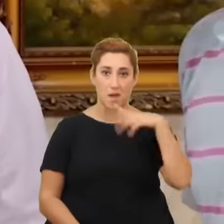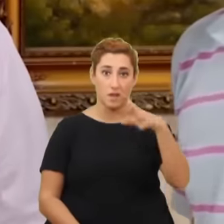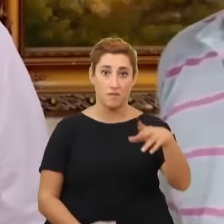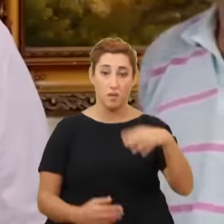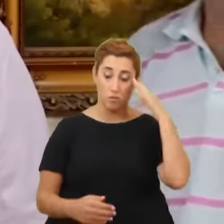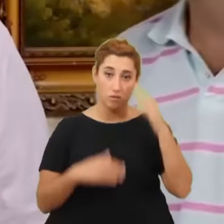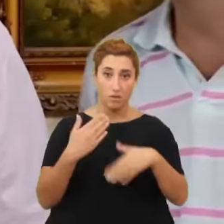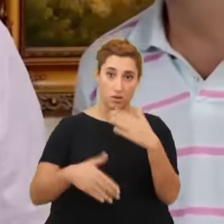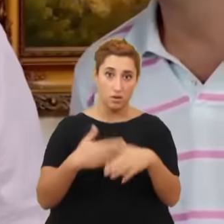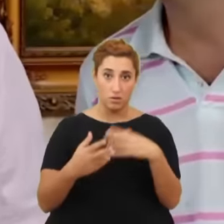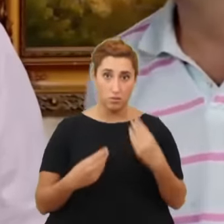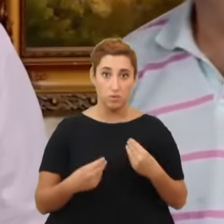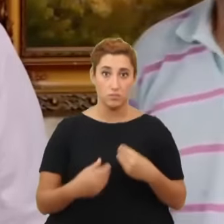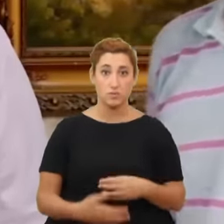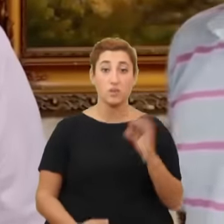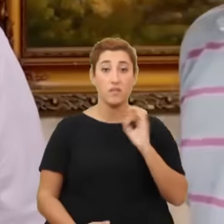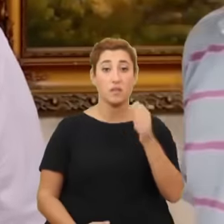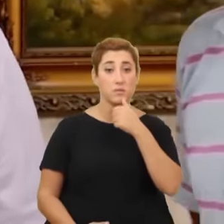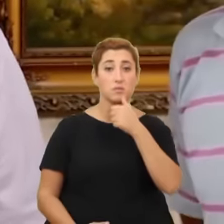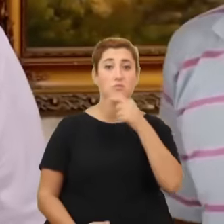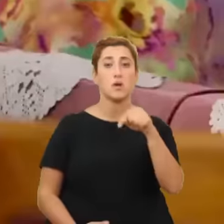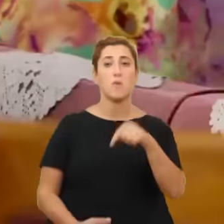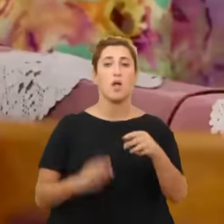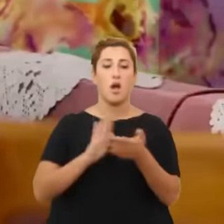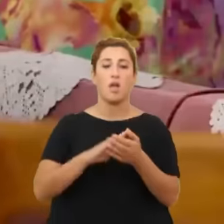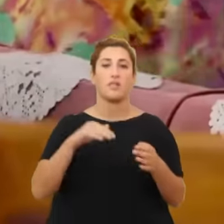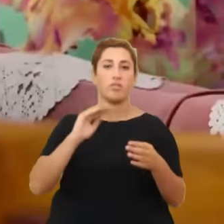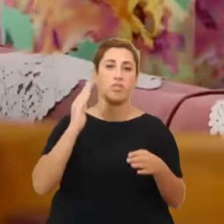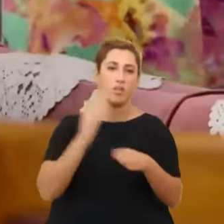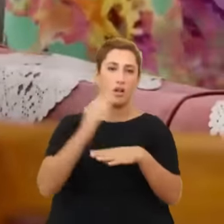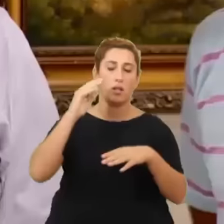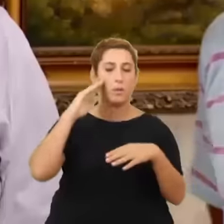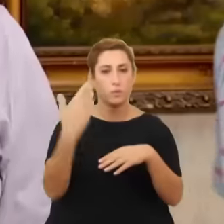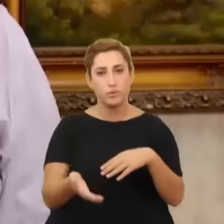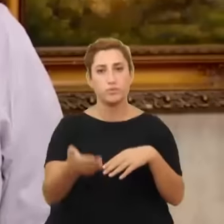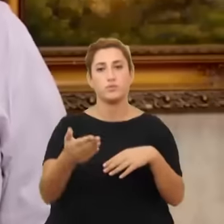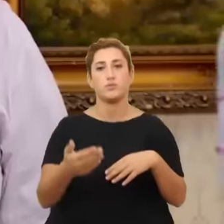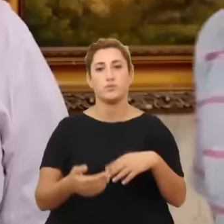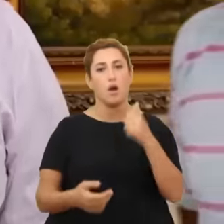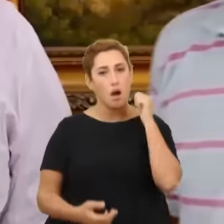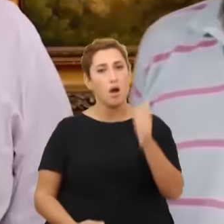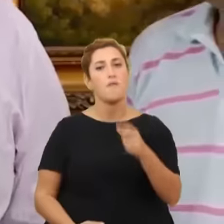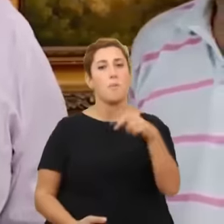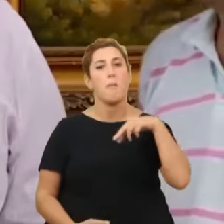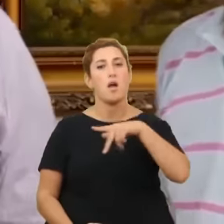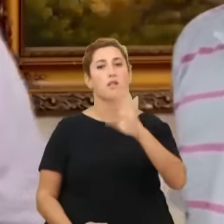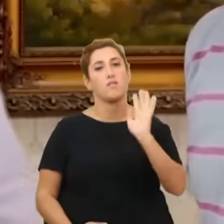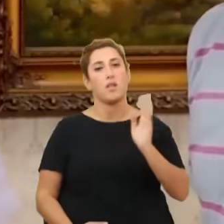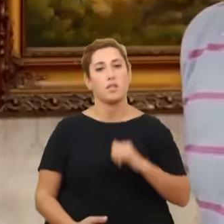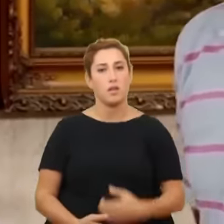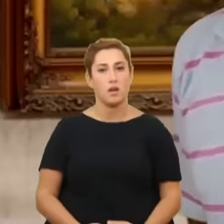Merdivenlerden yuvarlanmış. Evet, babacığım sen böyle ayağa takıl, düş. Ya. Aferin o merdivenlere ya.